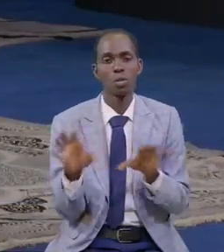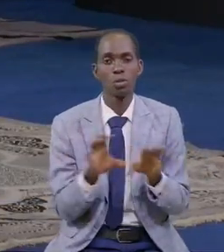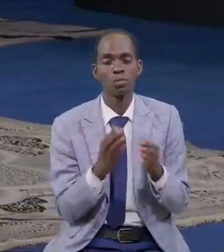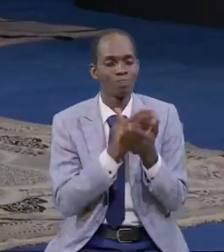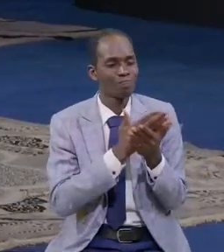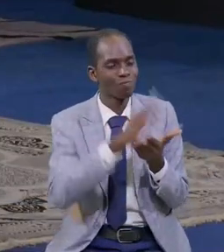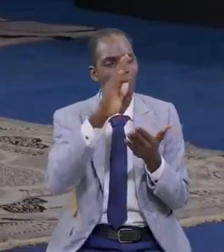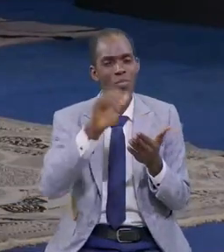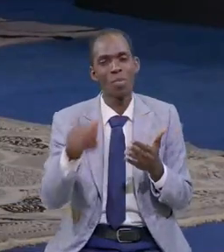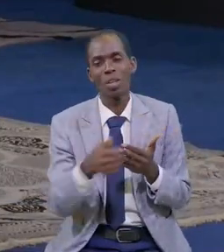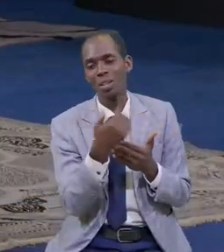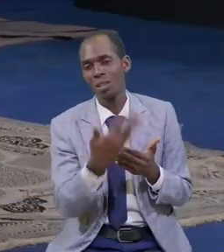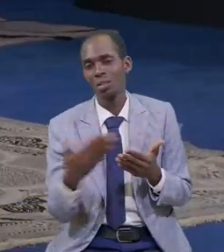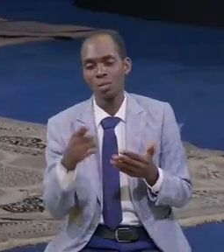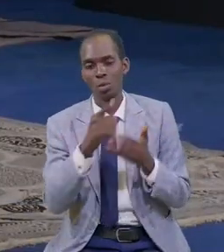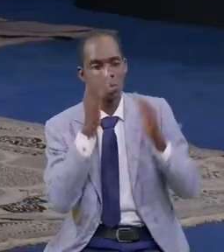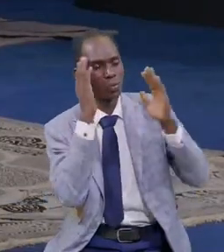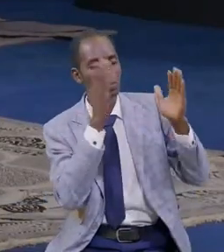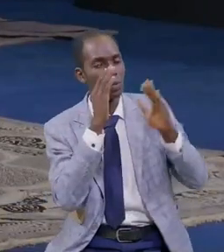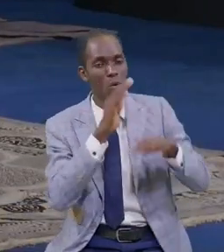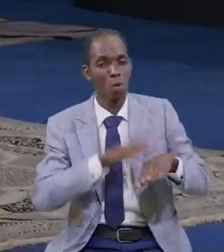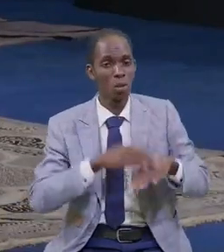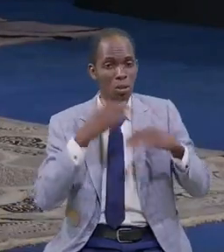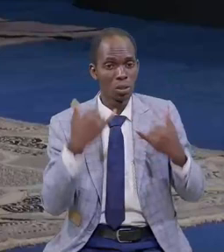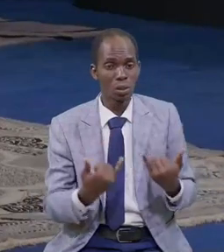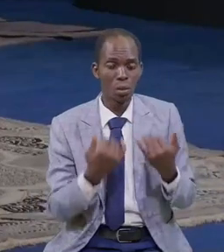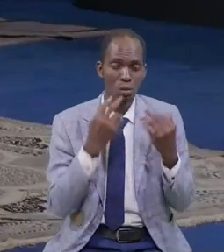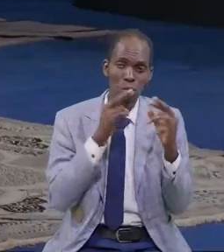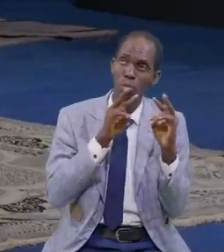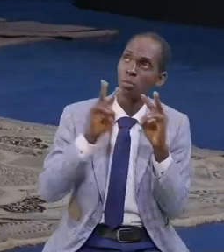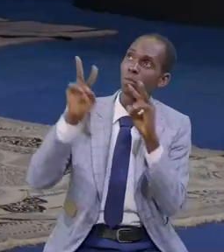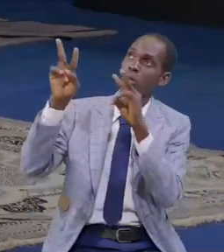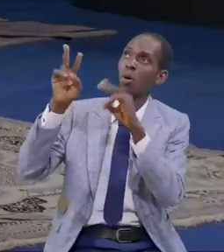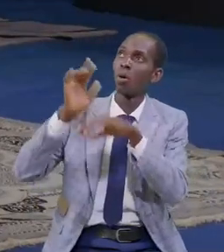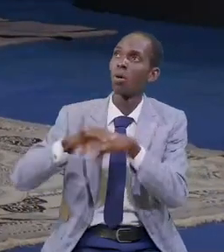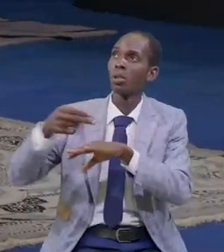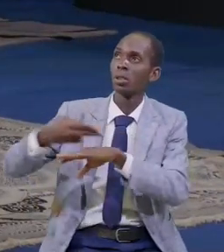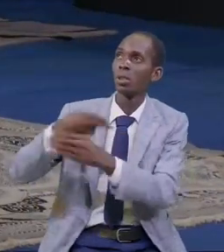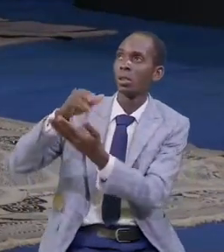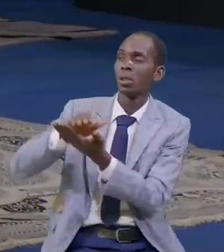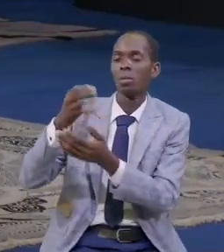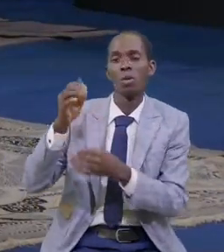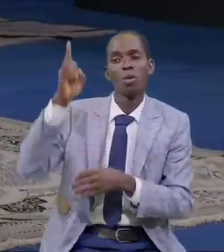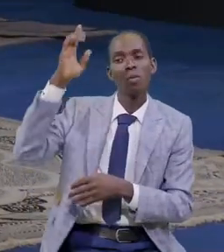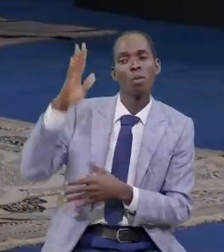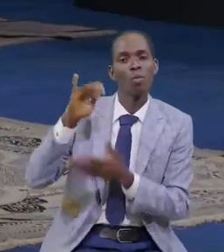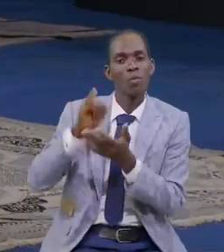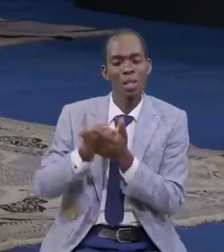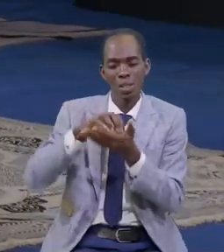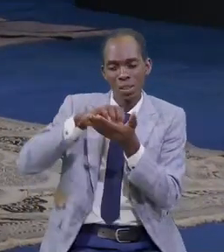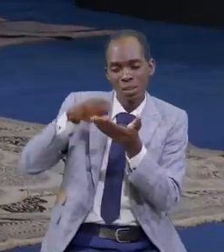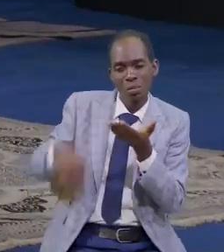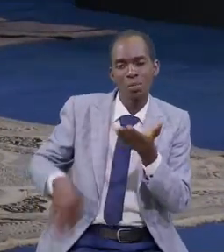chose minimisez toute autre chose voici regardez voici l'Agneau de Dieu qui